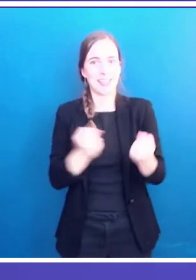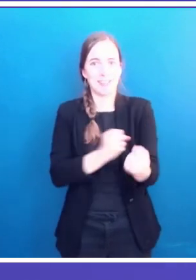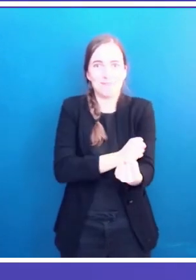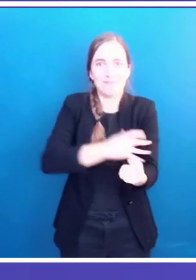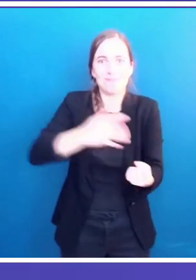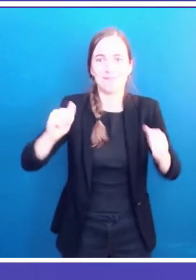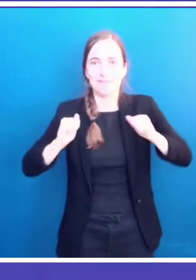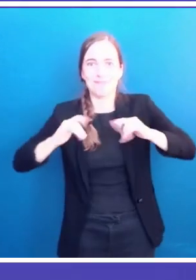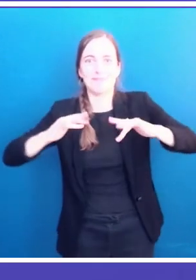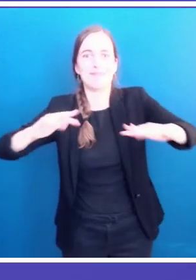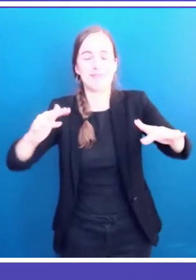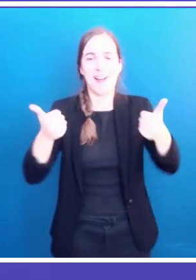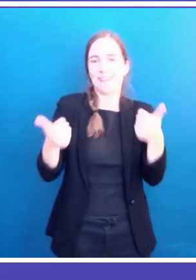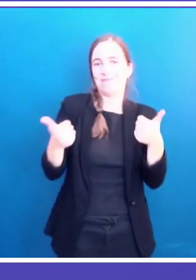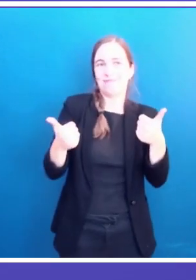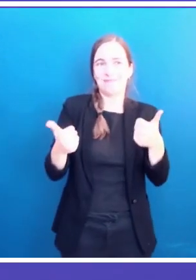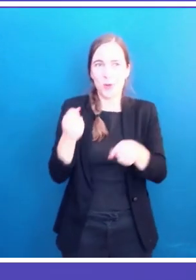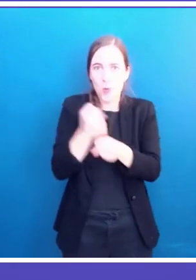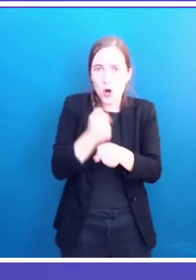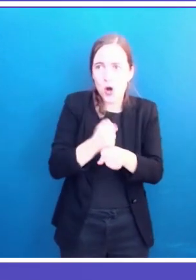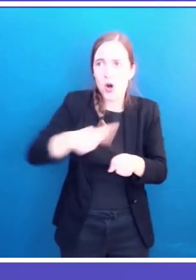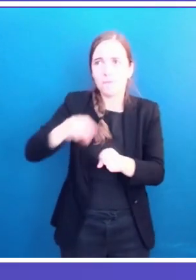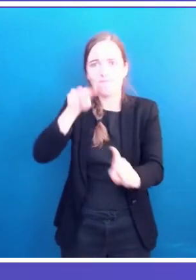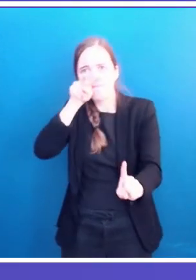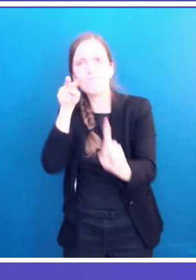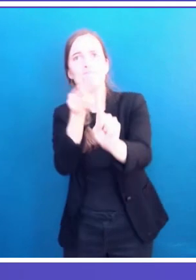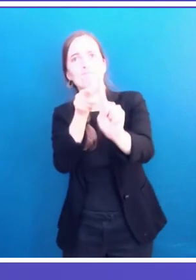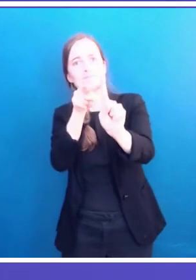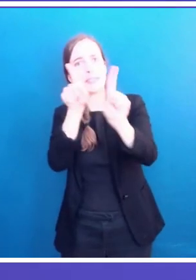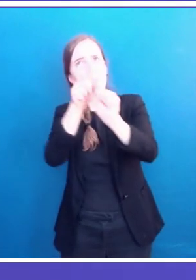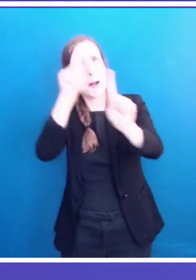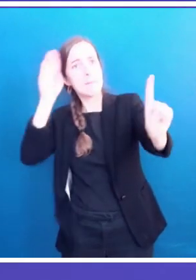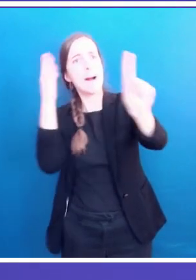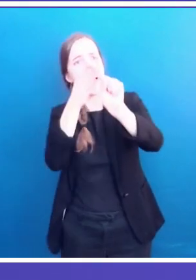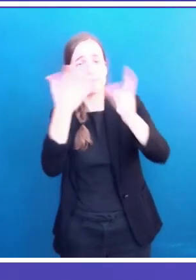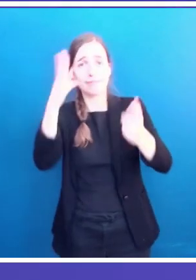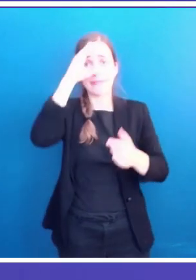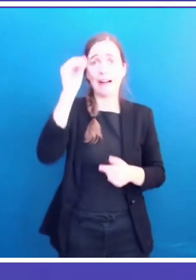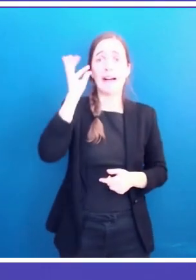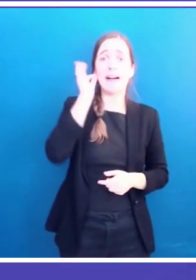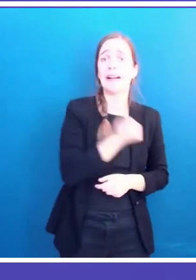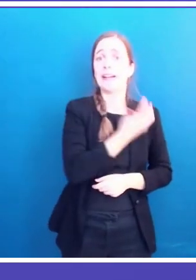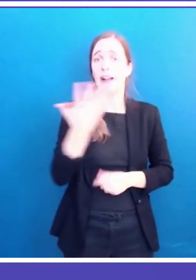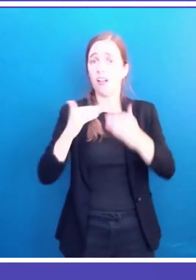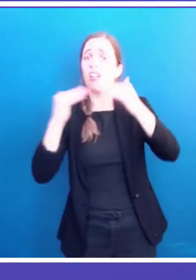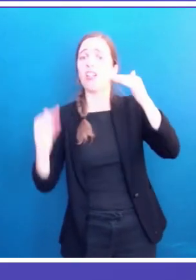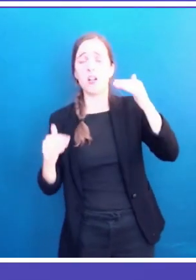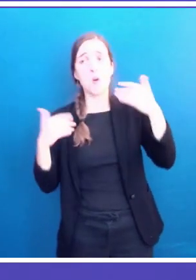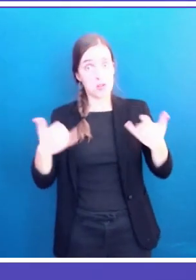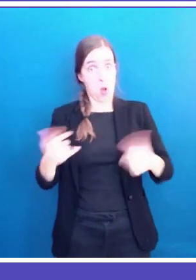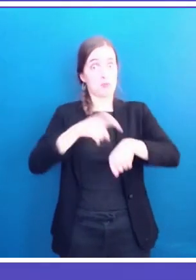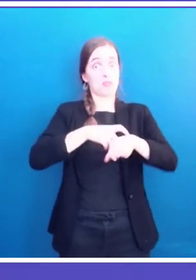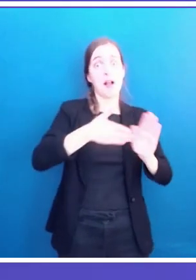في هذه الأوقات العصيبة في ظل الجائحة، وهذا يستدعي المزيد من الشجاعة. أشكركم